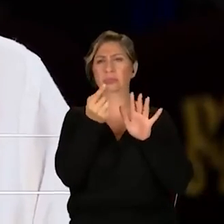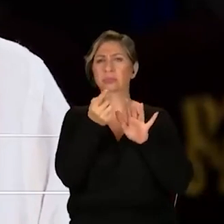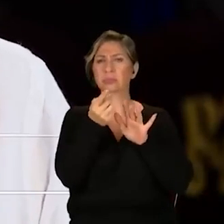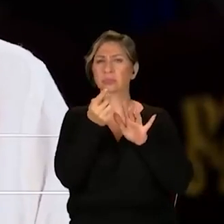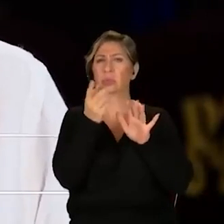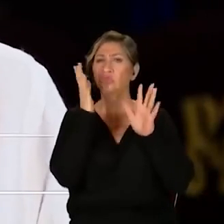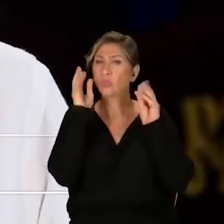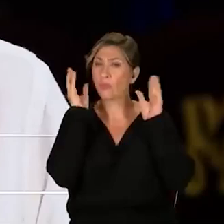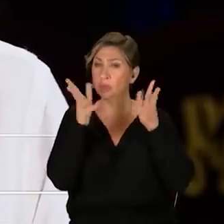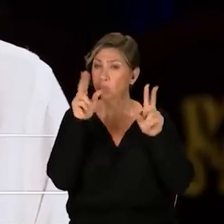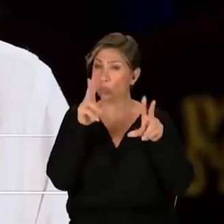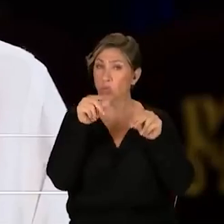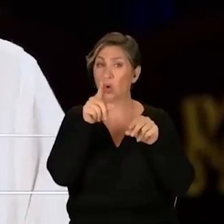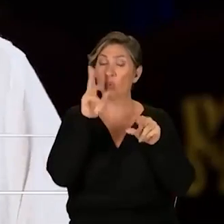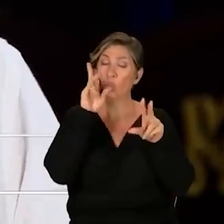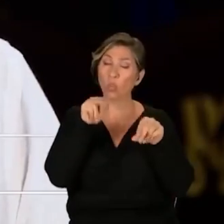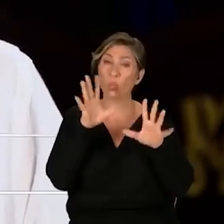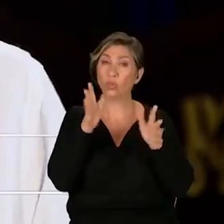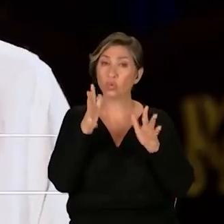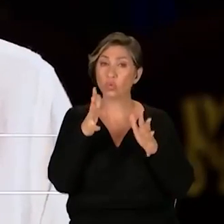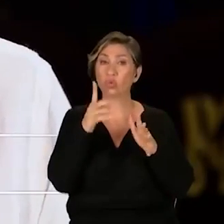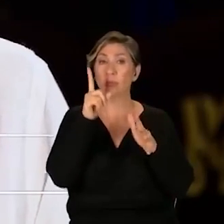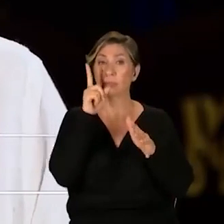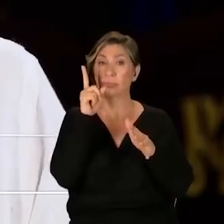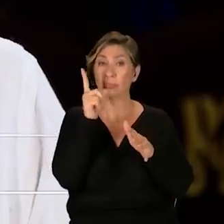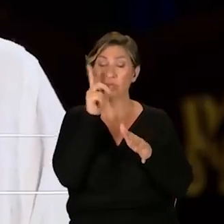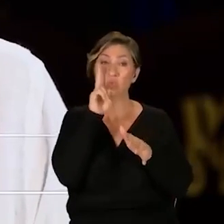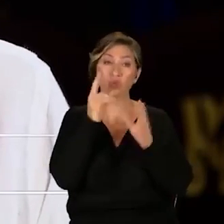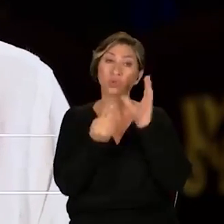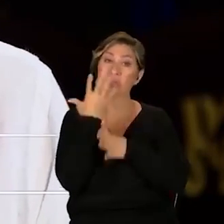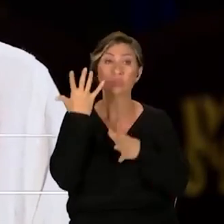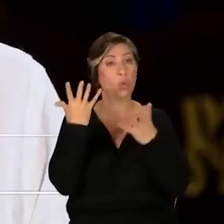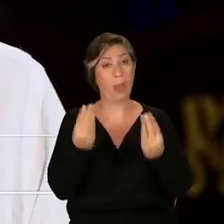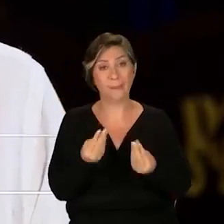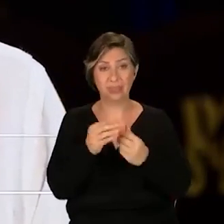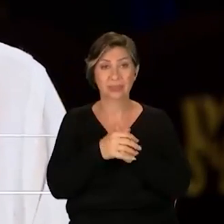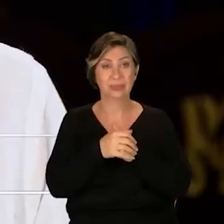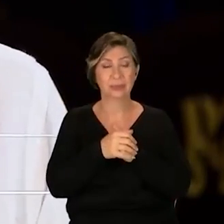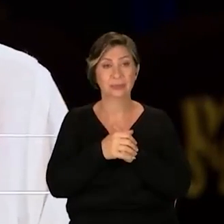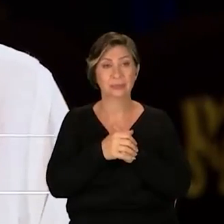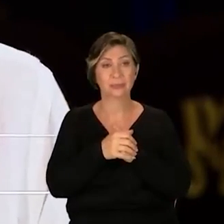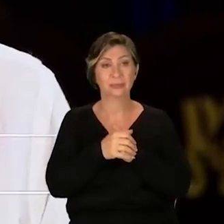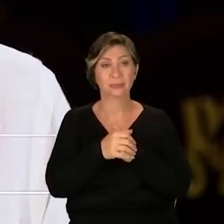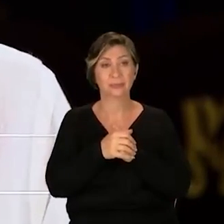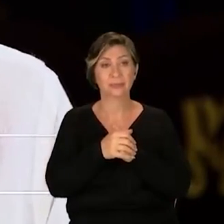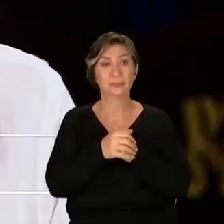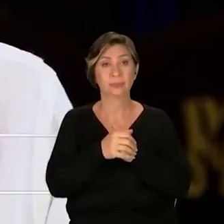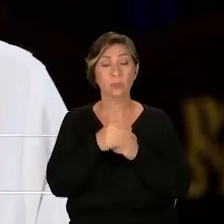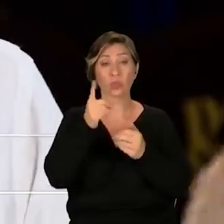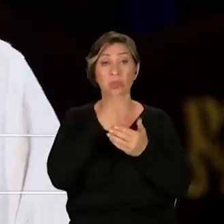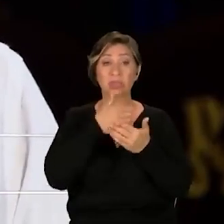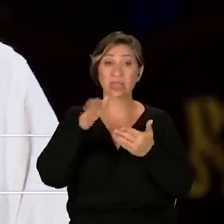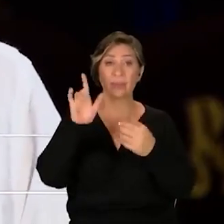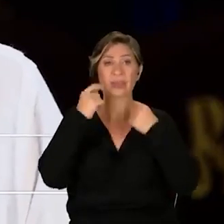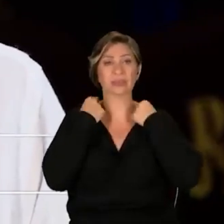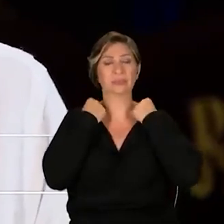hele de çok uyuyorsa, uyku apnesinin bir sonucu olmamasını göstermek lazım. Ona ikaret etmek